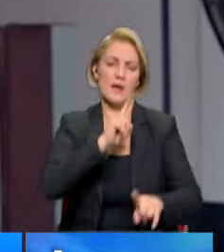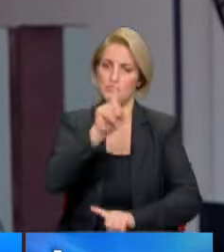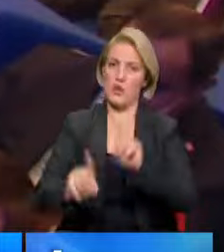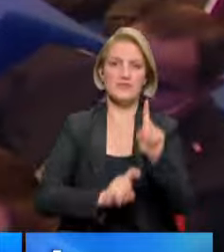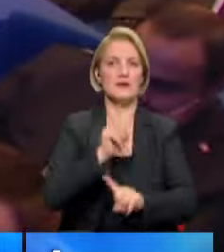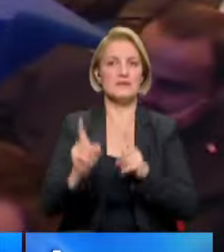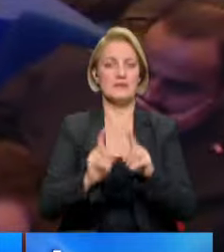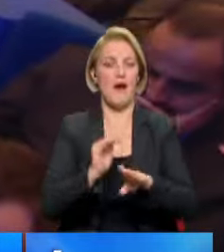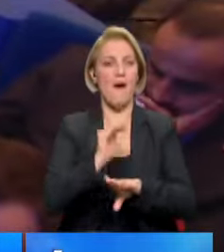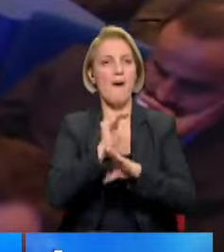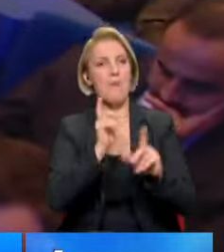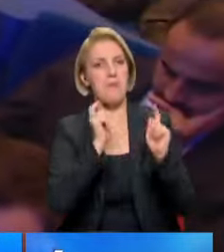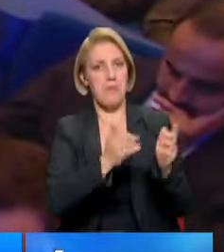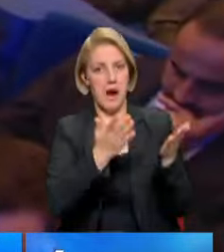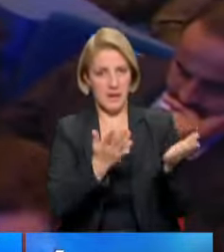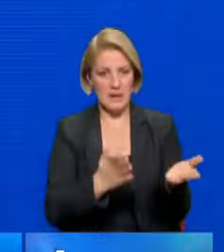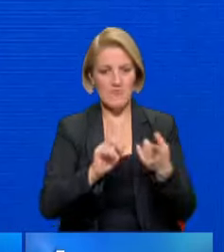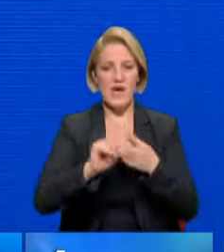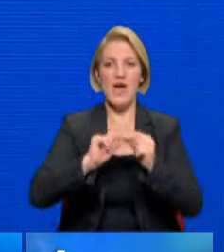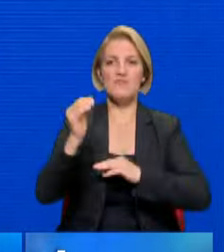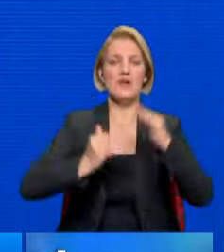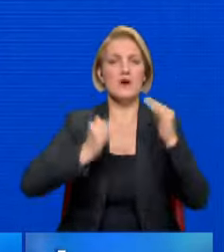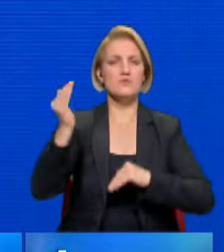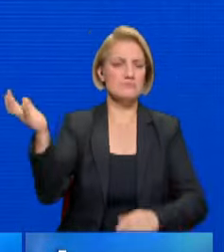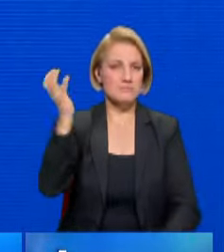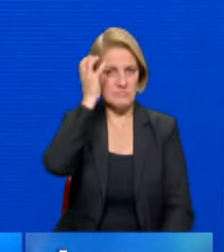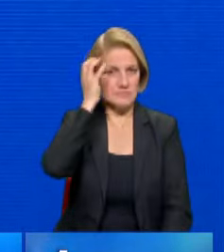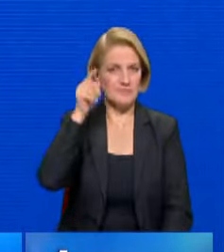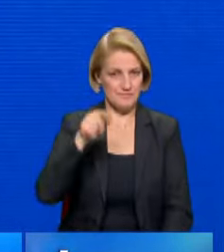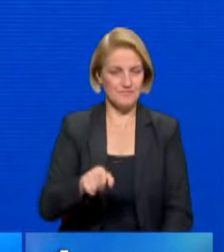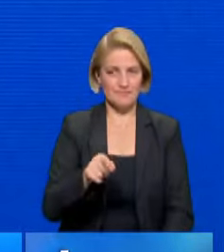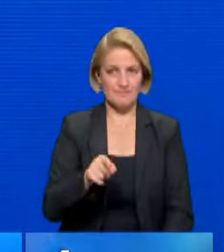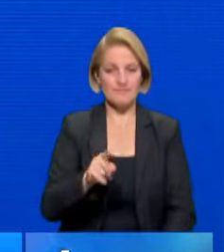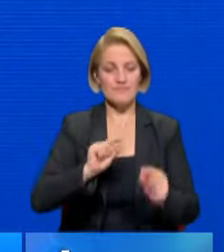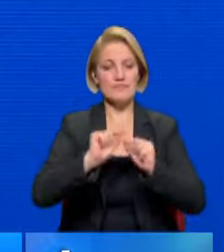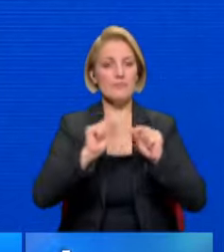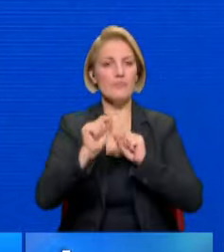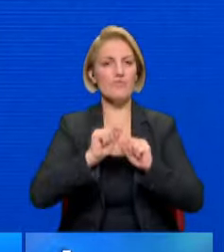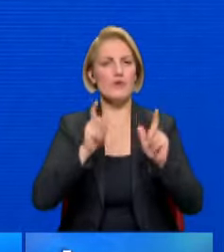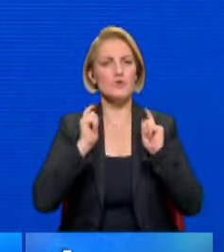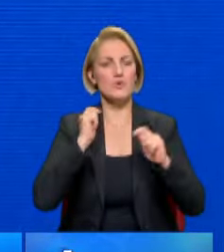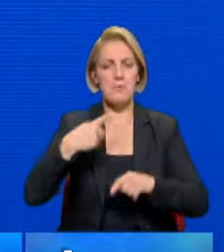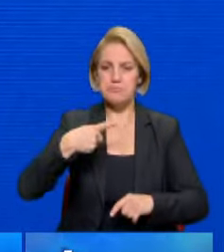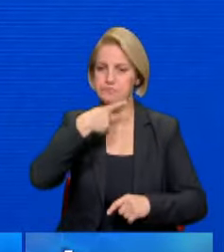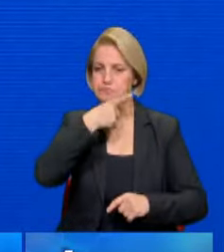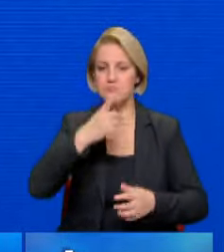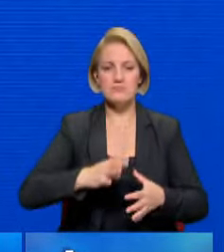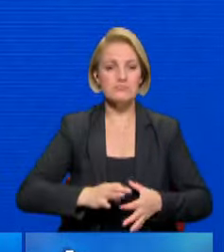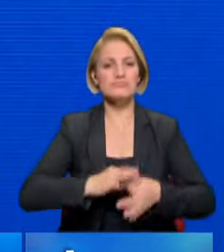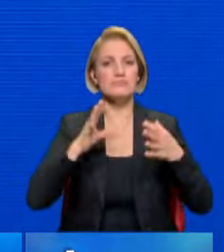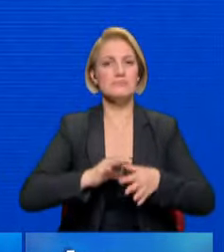soracaksınız. Hayat pahalılığı ve enflasyon başta olmak üzere ekonomideki zorlukların